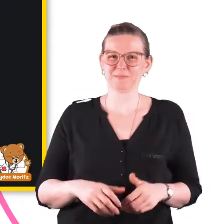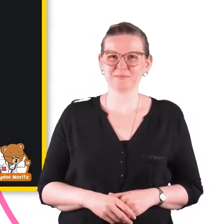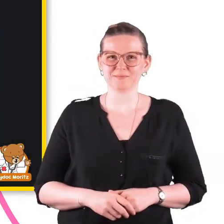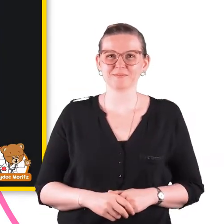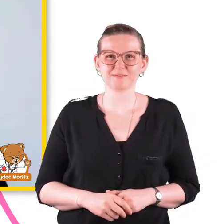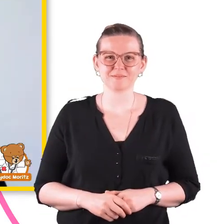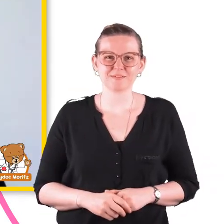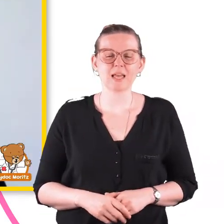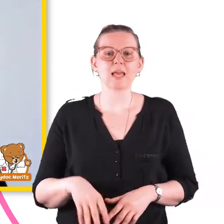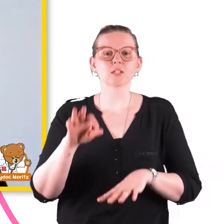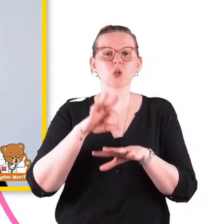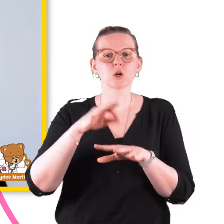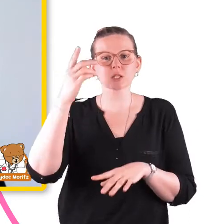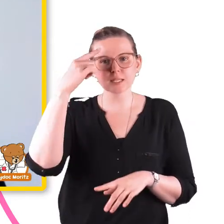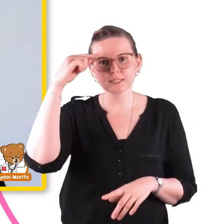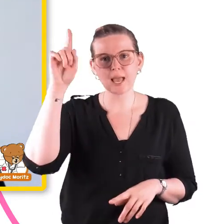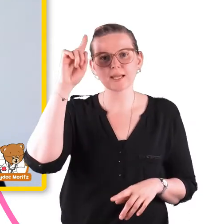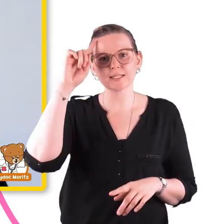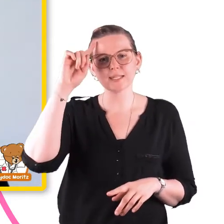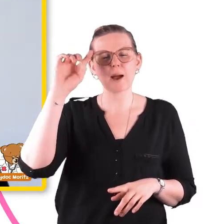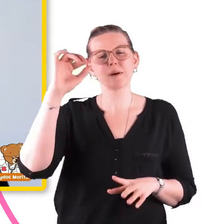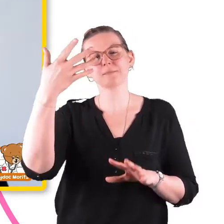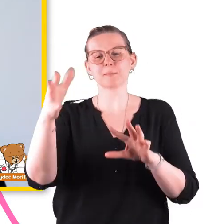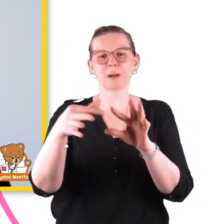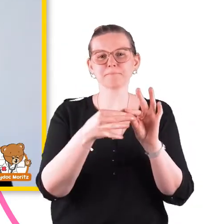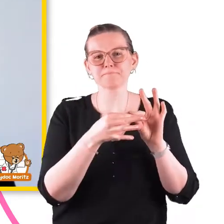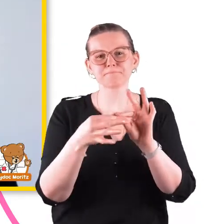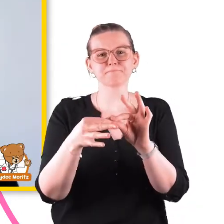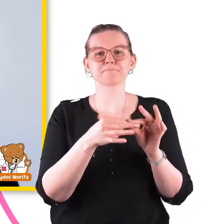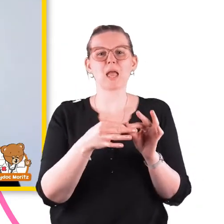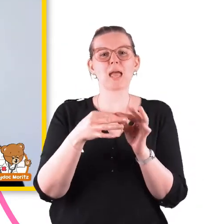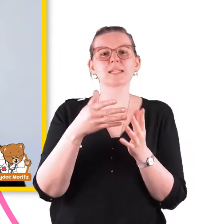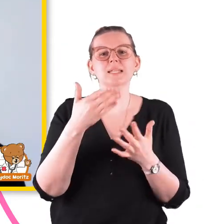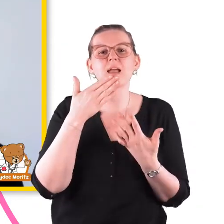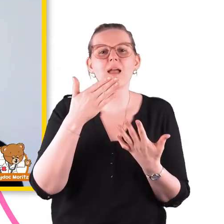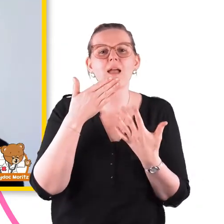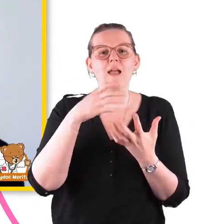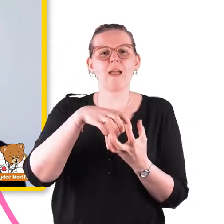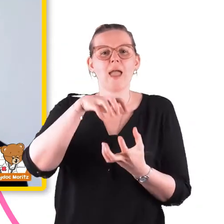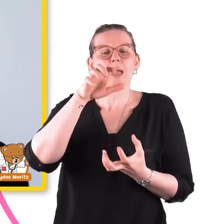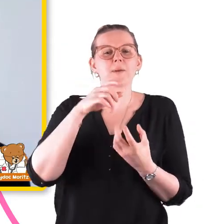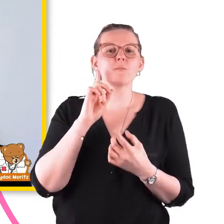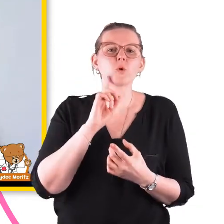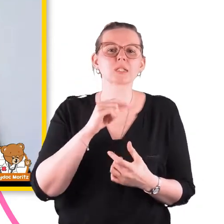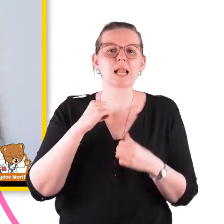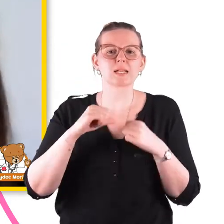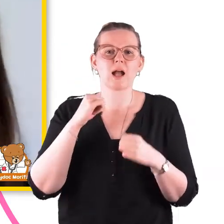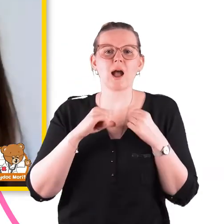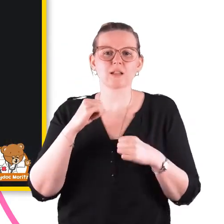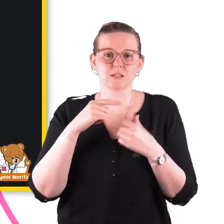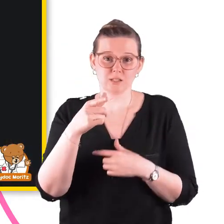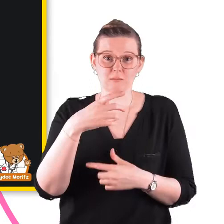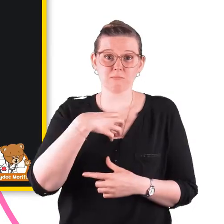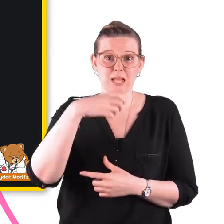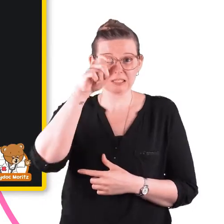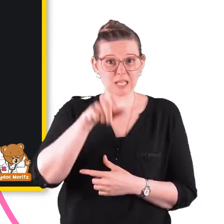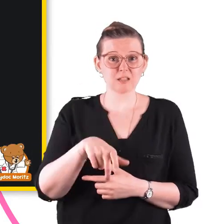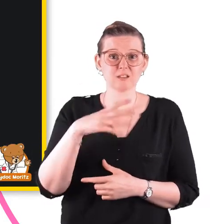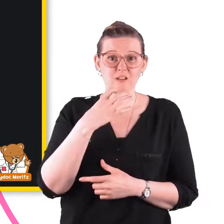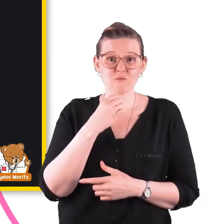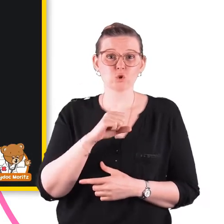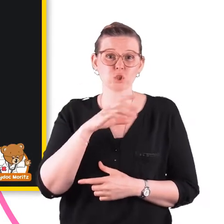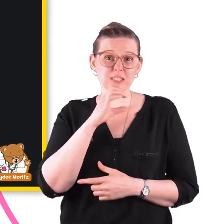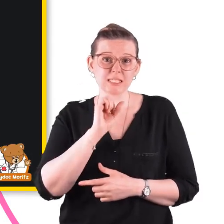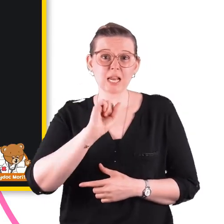Prima. Dr. Teddy, nochmal zurück zum Gähnmuskelkater von Siegelinde. Würden Sie denn der Patientin